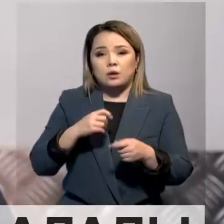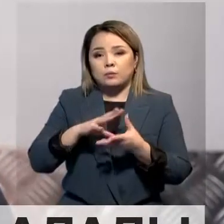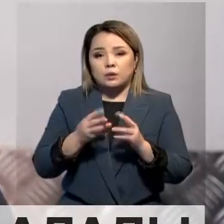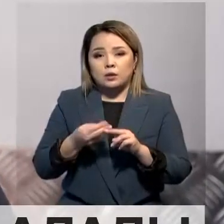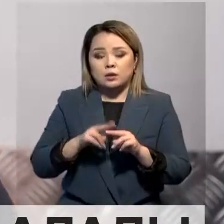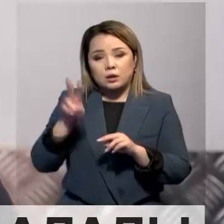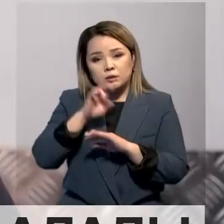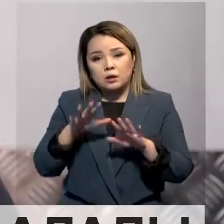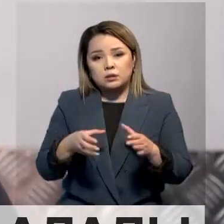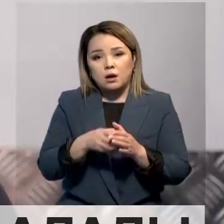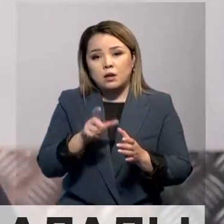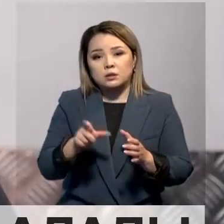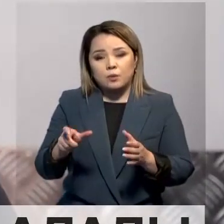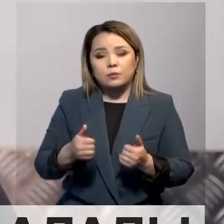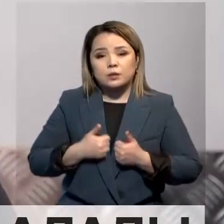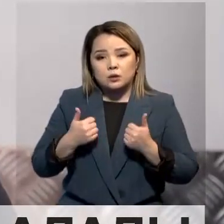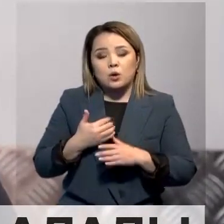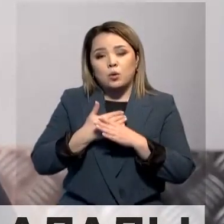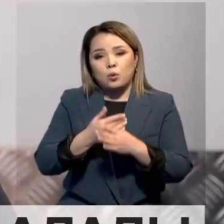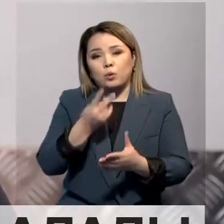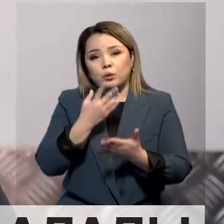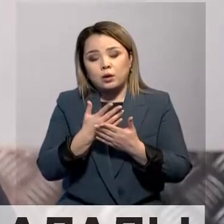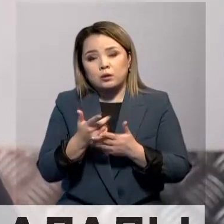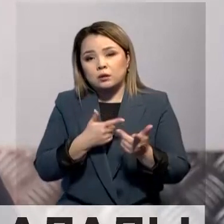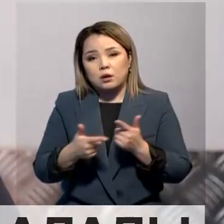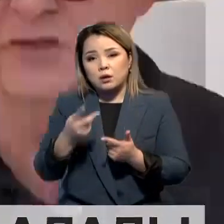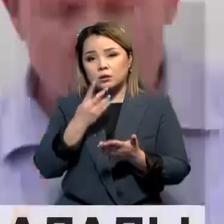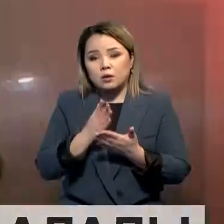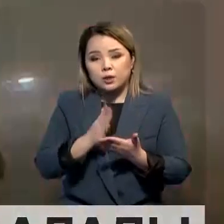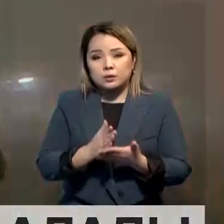Дегенмен ел үкіметі азаматтарға барынша қолдау көрсетуге әбден дайын.